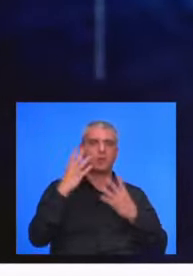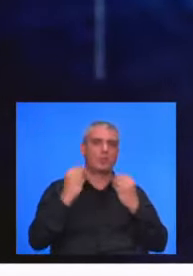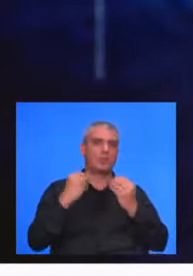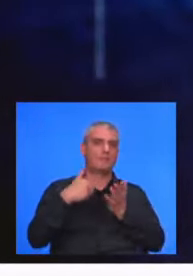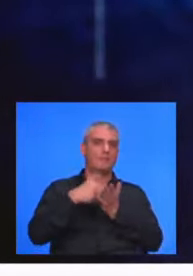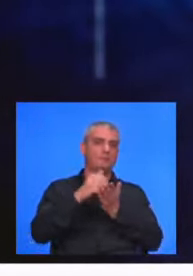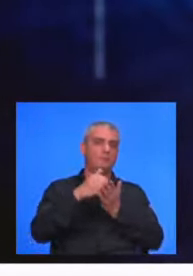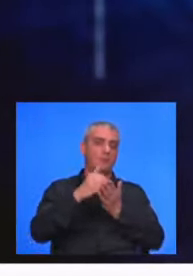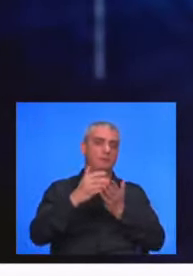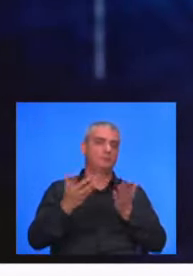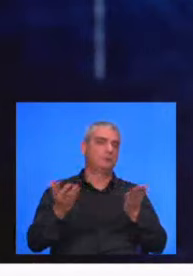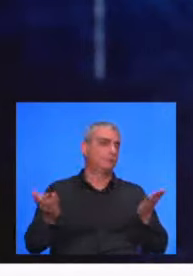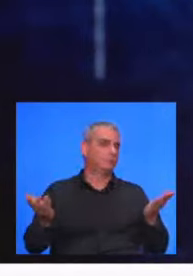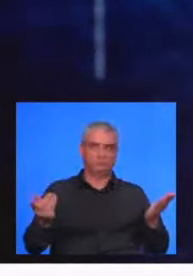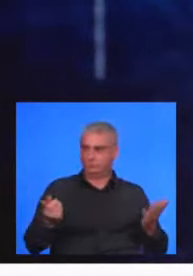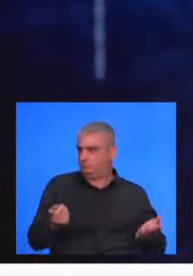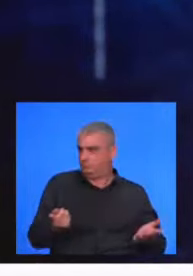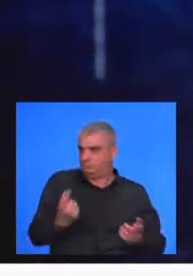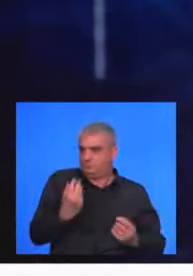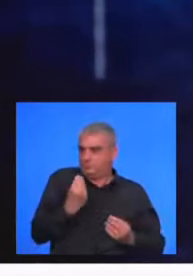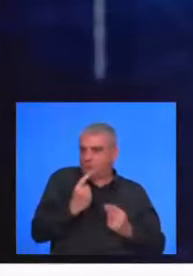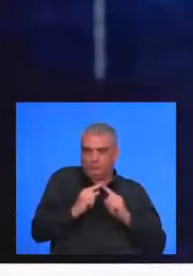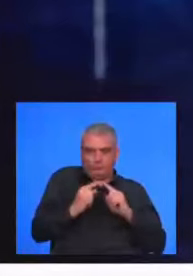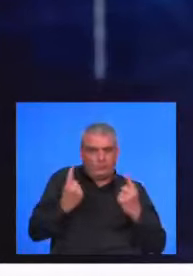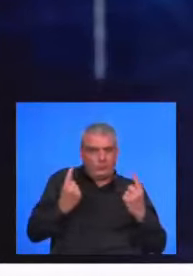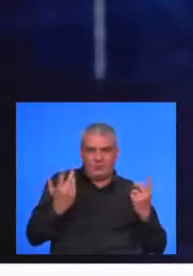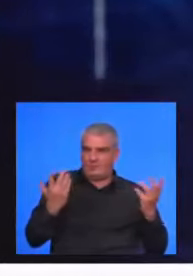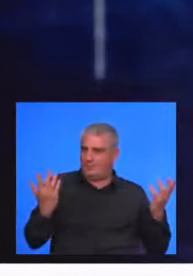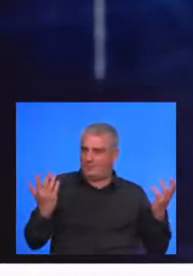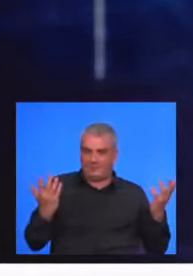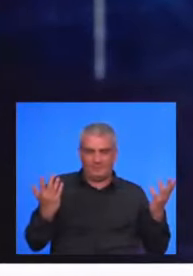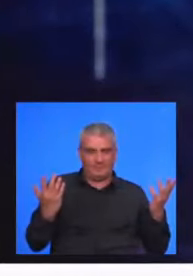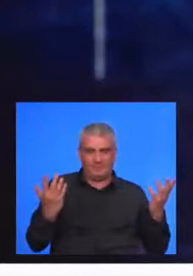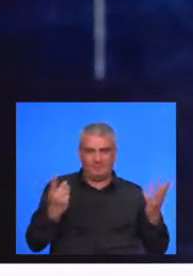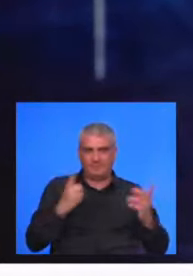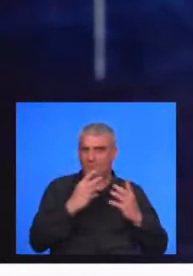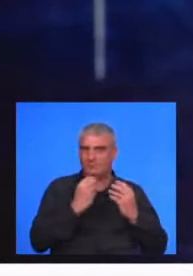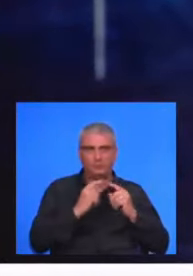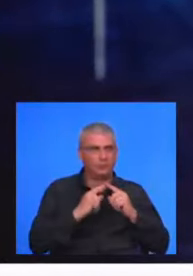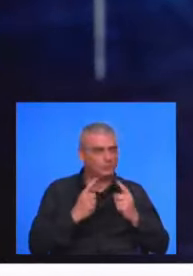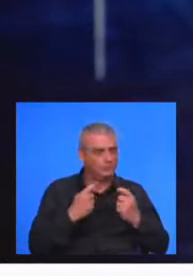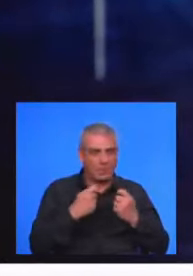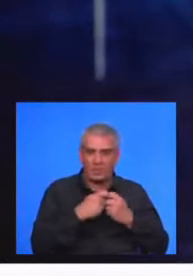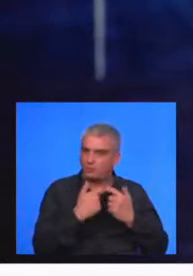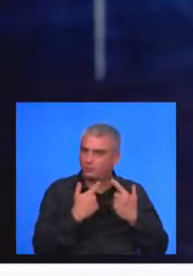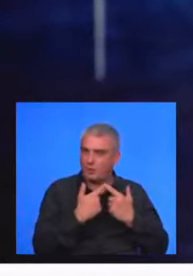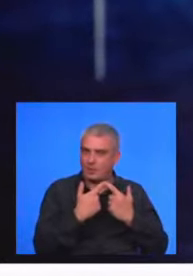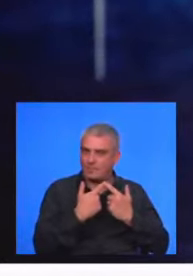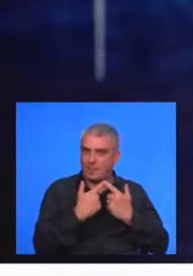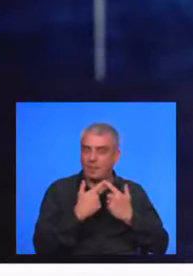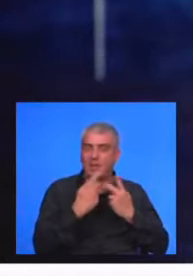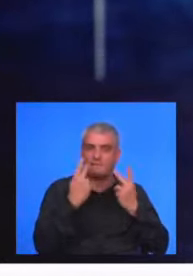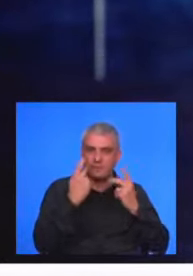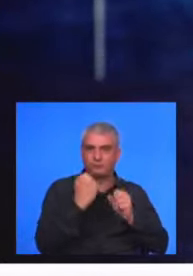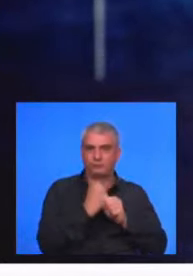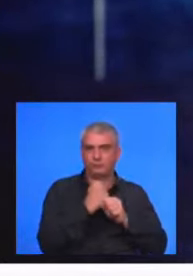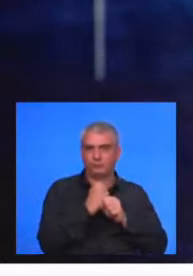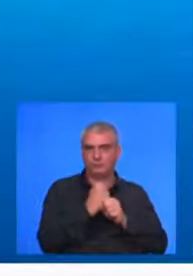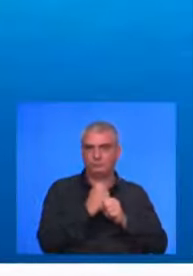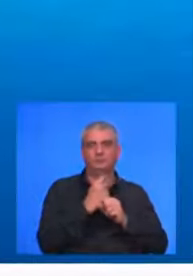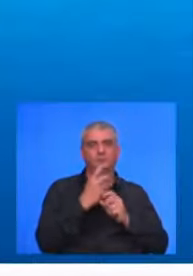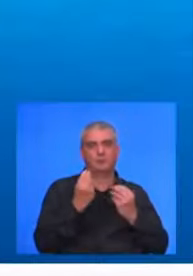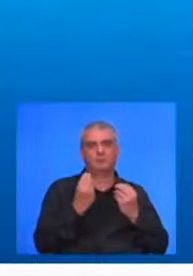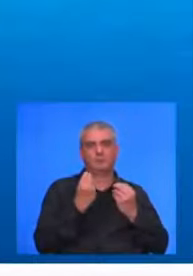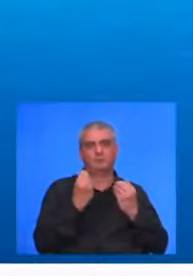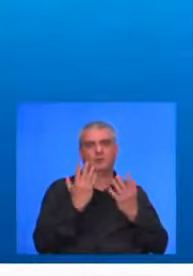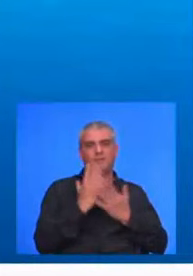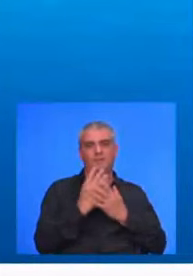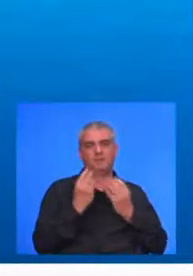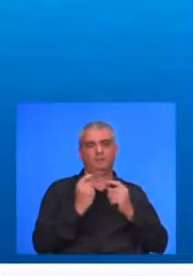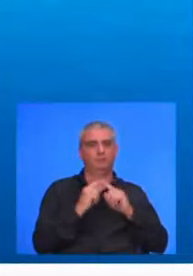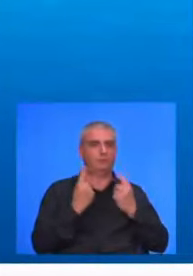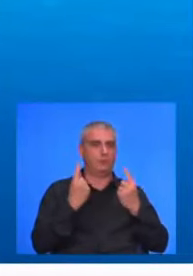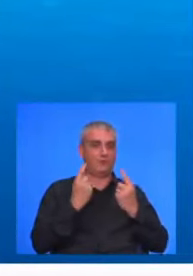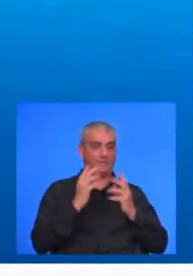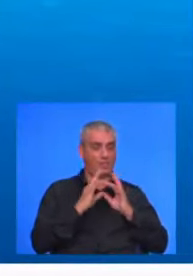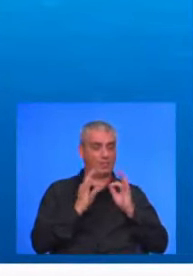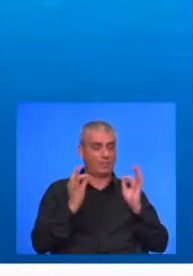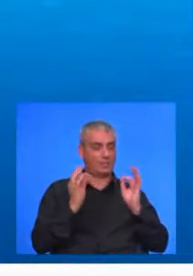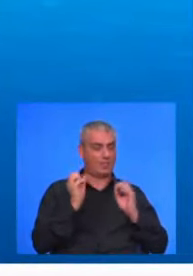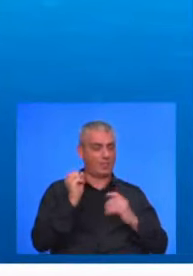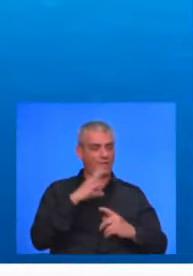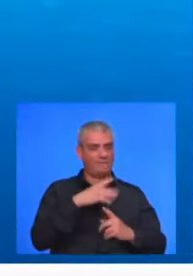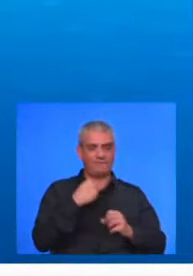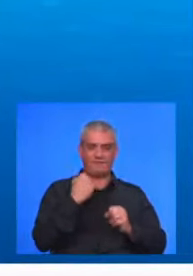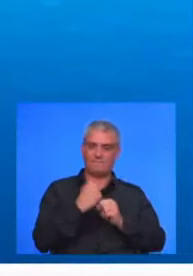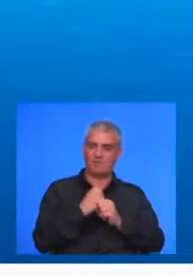בהמשך. אני חושב שזה חשוב. זה משהו אחר. זה לא קרה בזמן מלחמה, יאללה, וזה חשוב שיעשו את זה. זה משהו אחר, אבל להתחיל לבוא